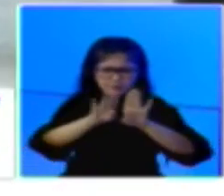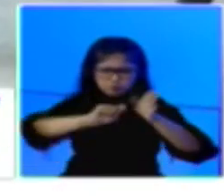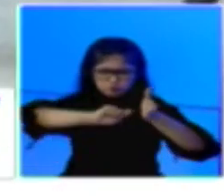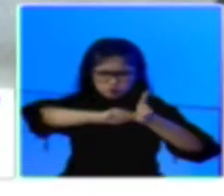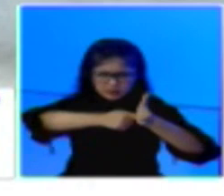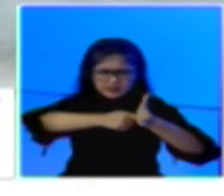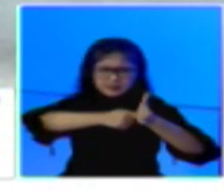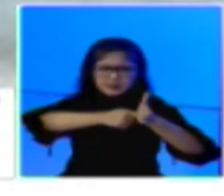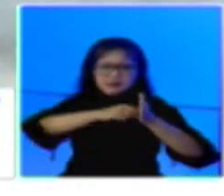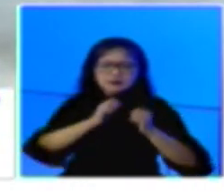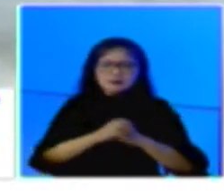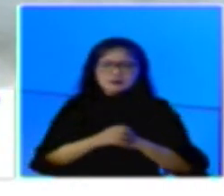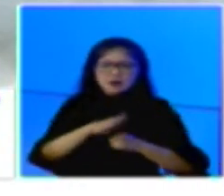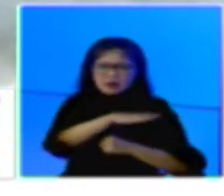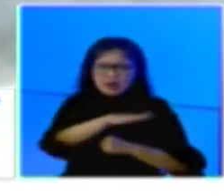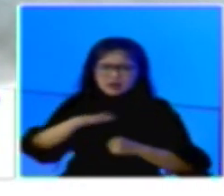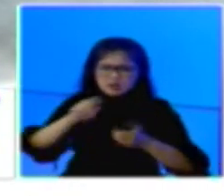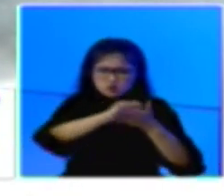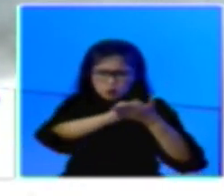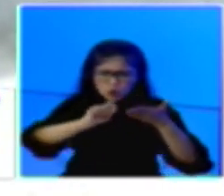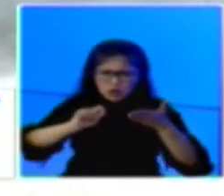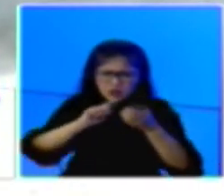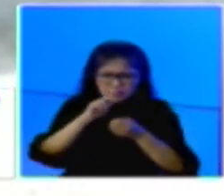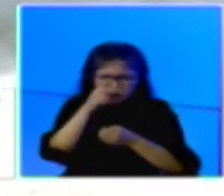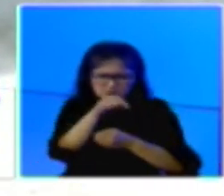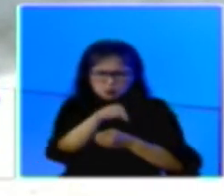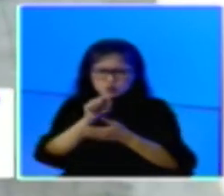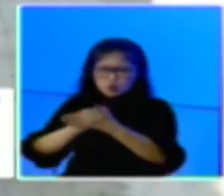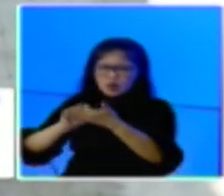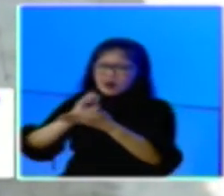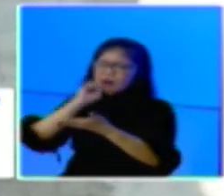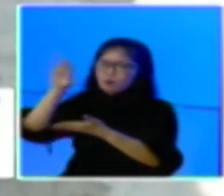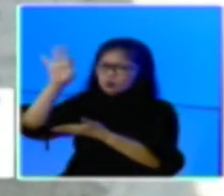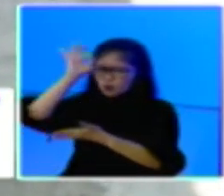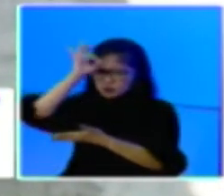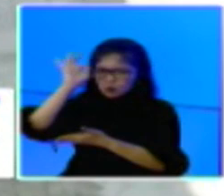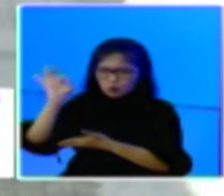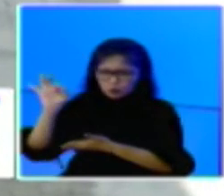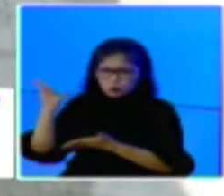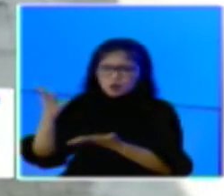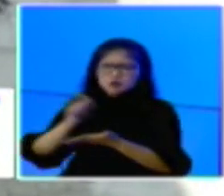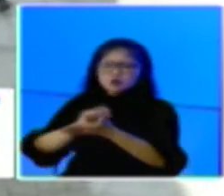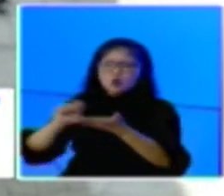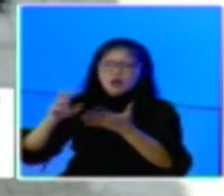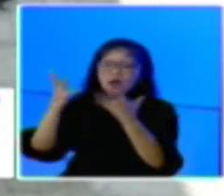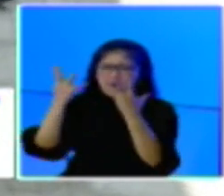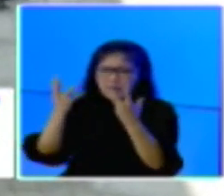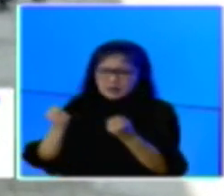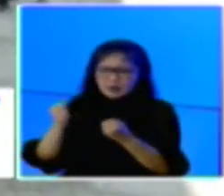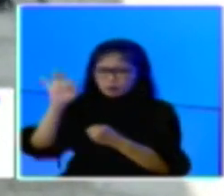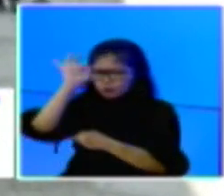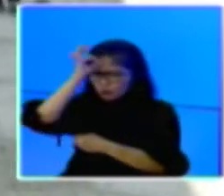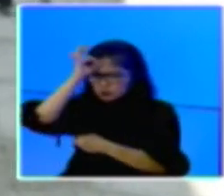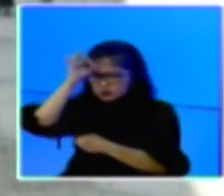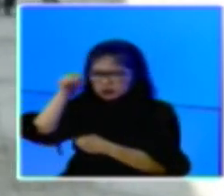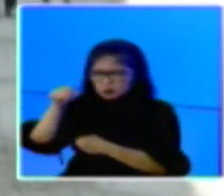siswa-siswi ke aparat kepolisian. Pihak sekolah pun berharap kasus teror dapat segera diungkap oleh aparat Polres Tangerang Selatan agar tak menimbulkan